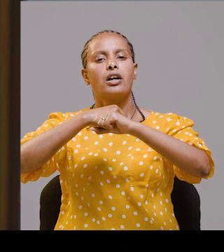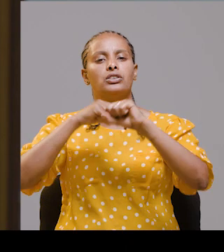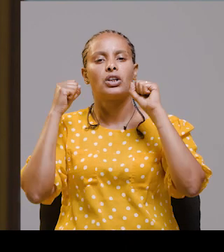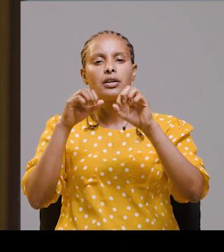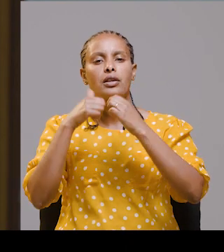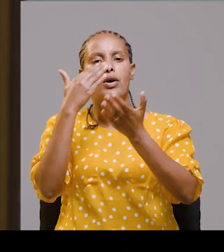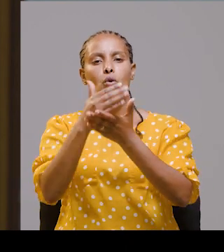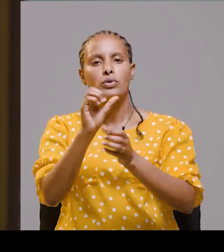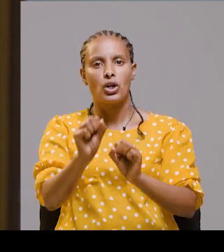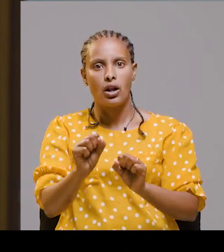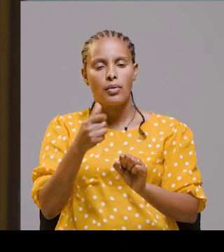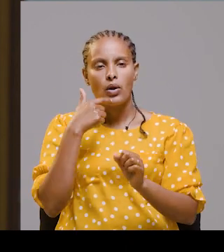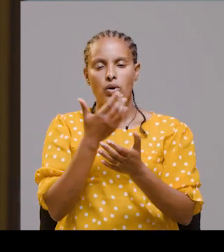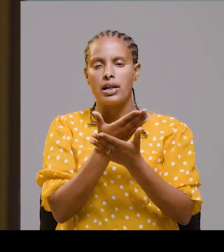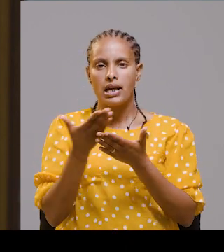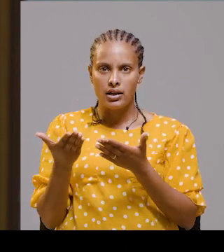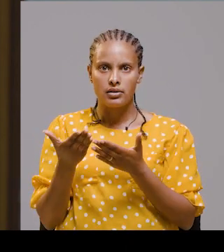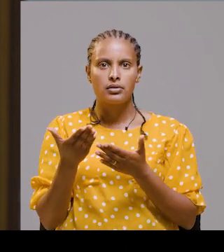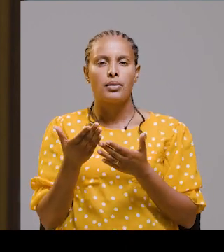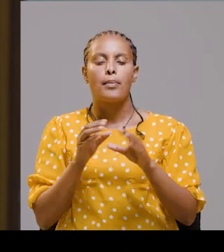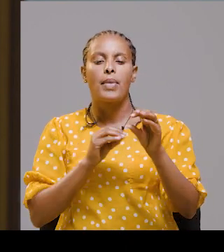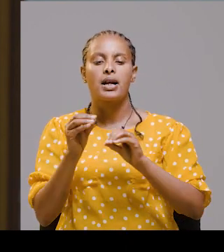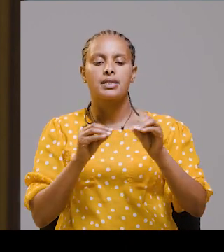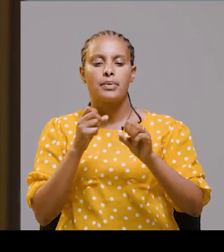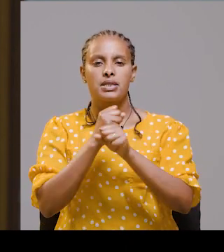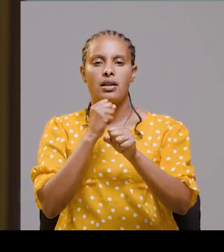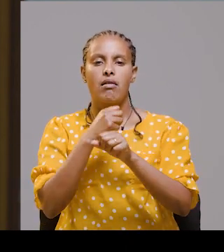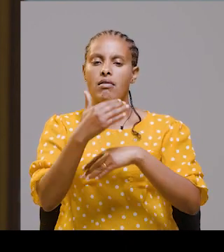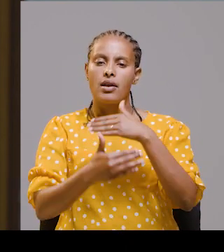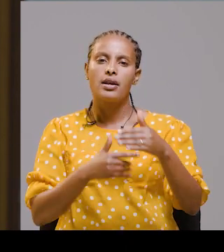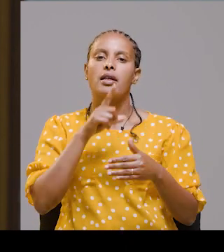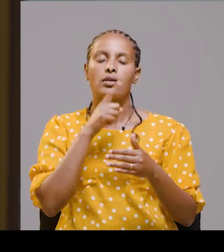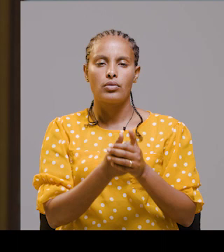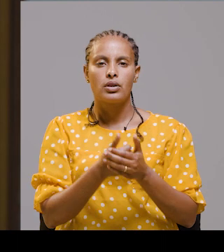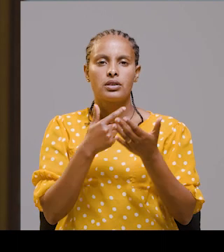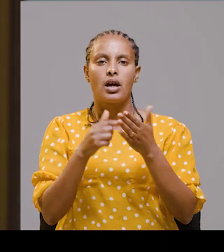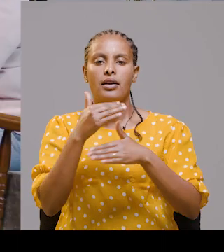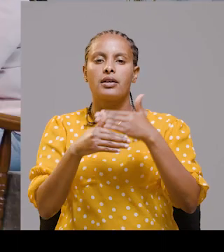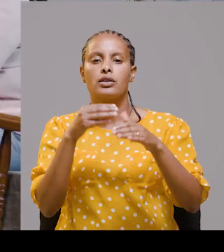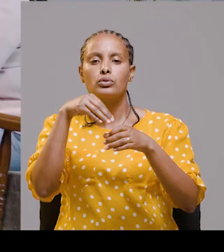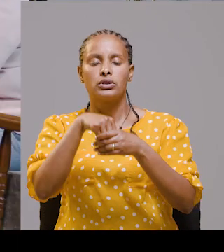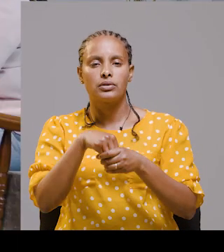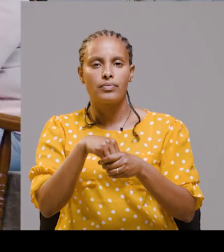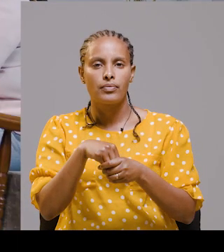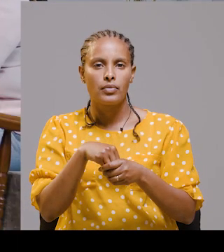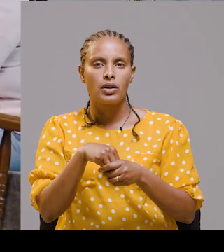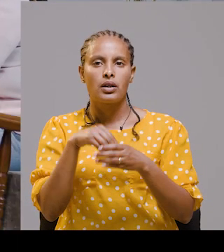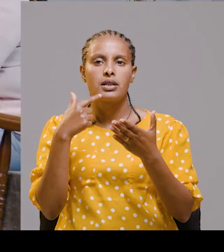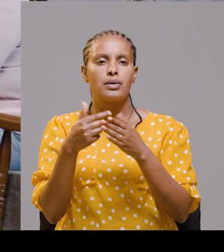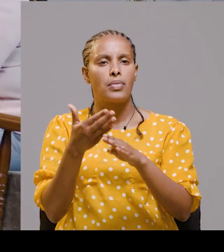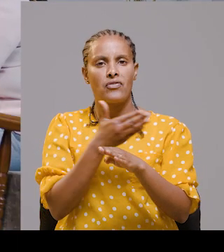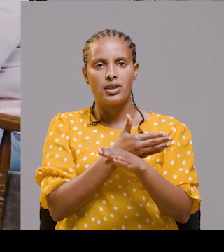እንዴት ማስቆም ይቻላል የሚሉትን ነገሮች የሚያንቀሳቅስ የሚሰራ ሂደት ነው የሚሆነው። እዛ ሂደት ውስጥ